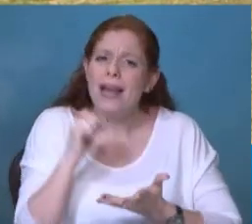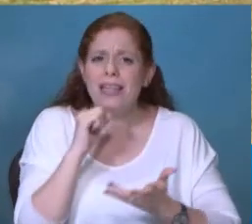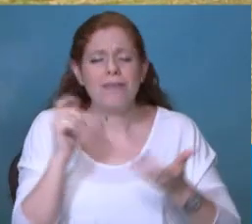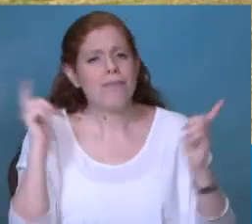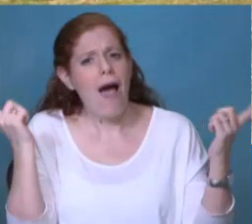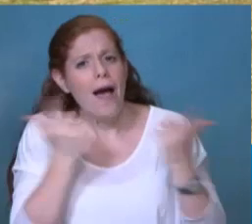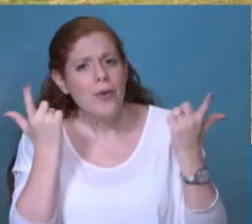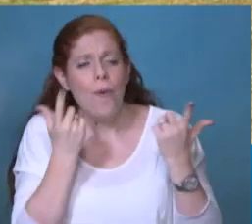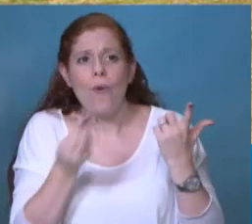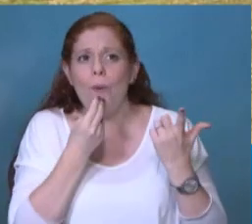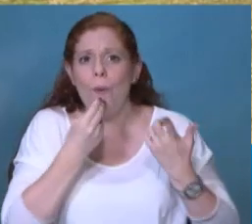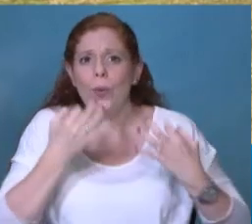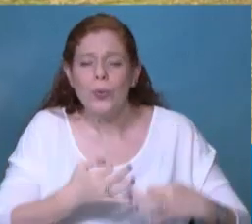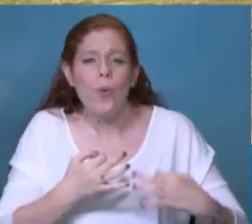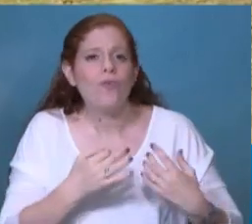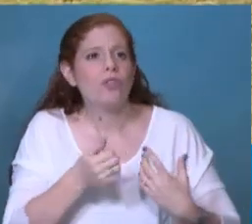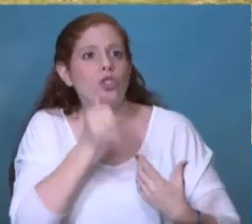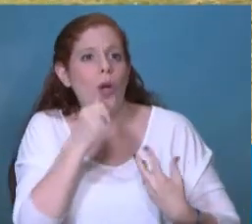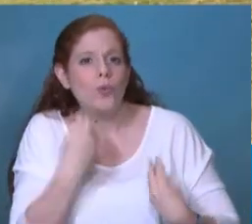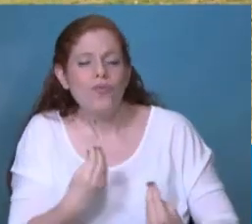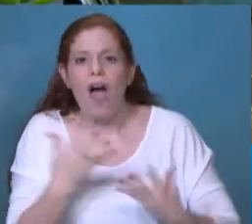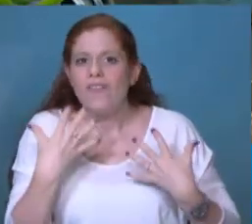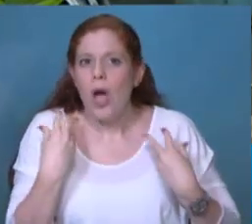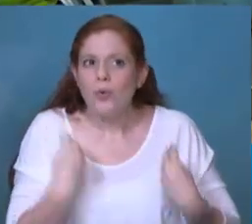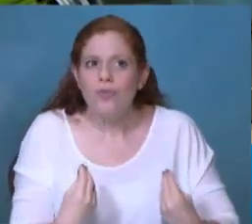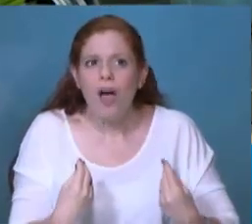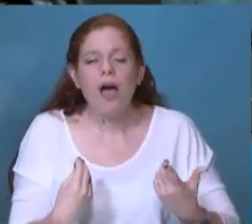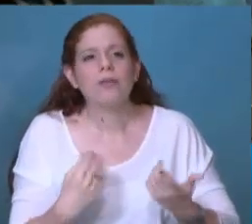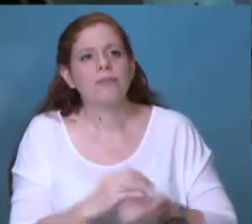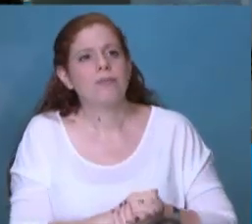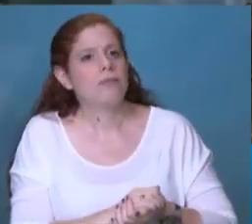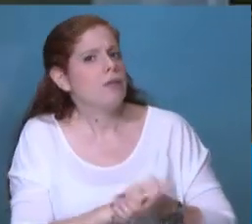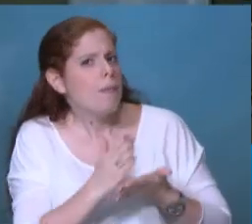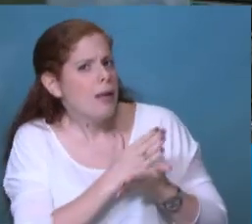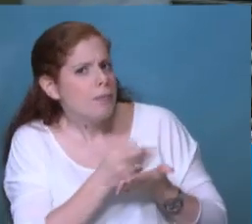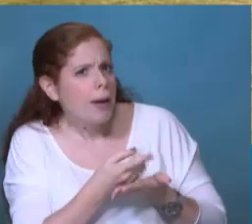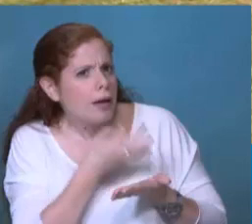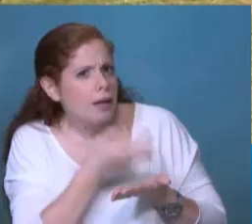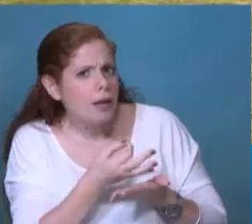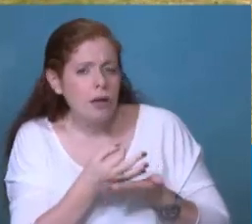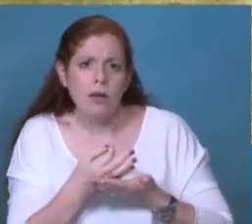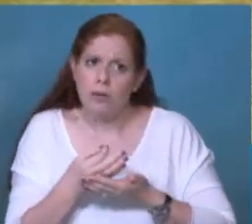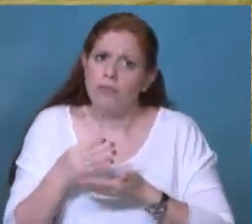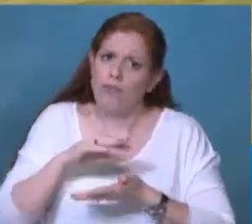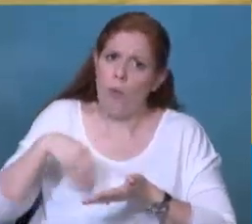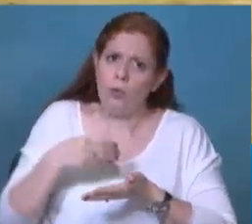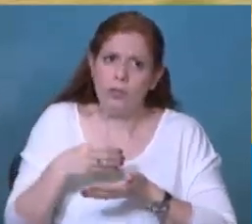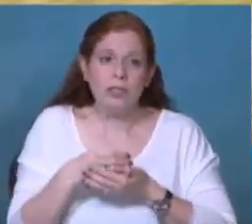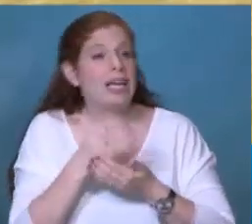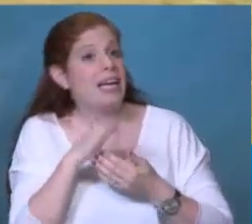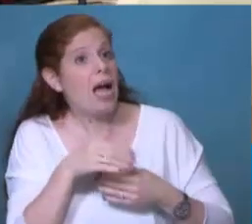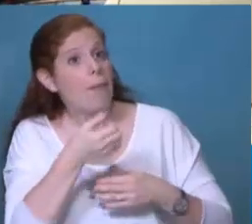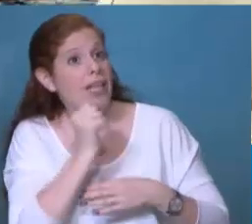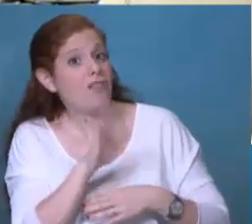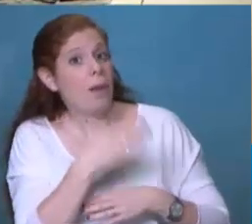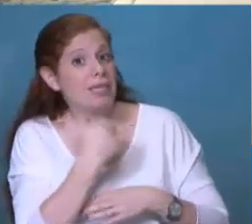אוכל טוב, שתייה טובה, אווירה טובה. מה אתה מכין שם? חומוס. גם התיירים וגם הישראלים